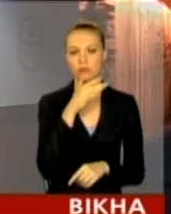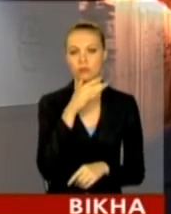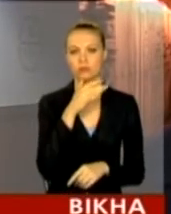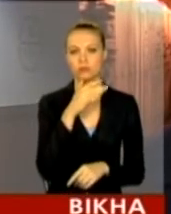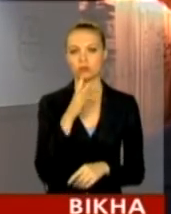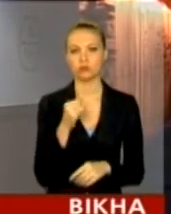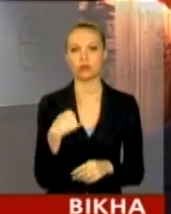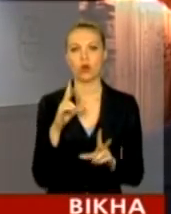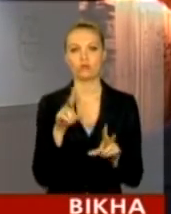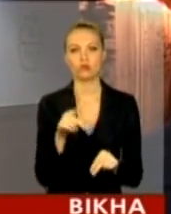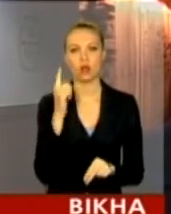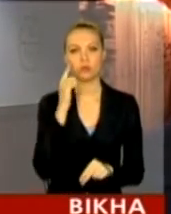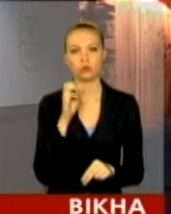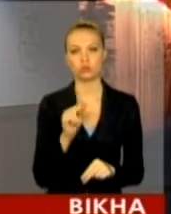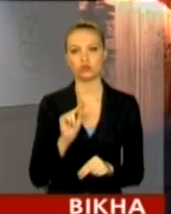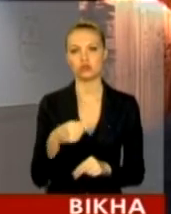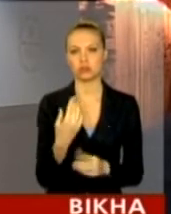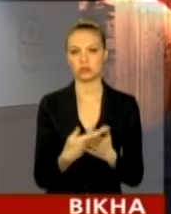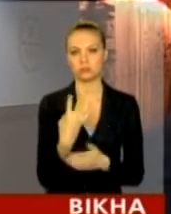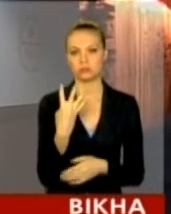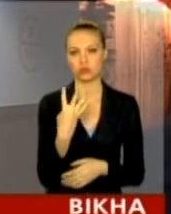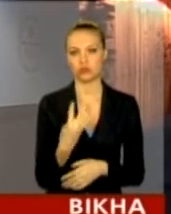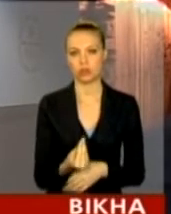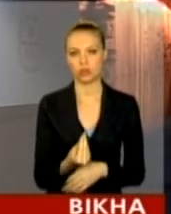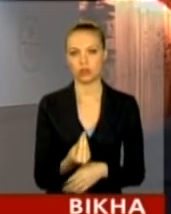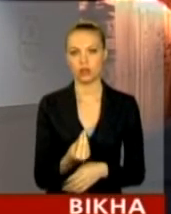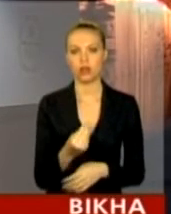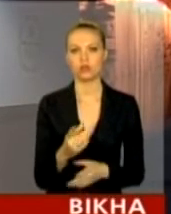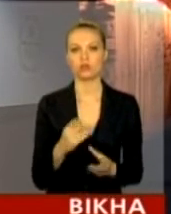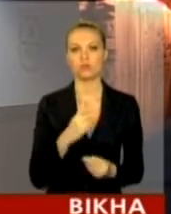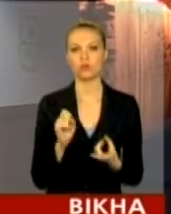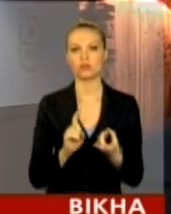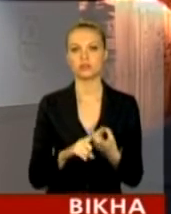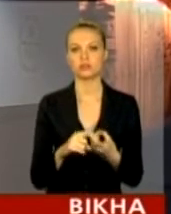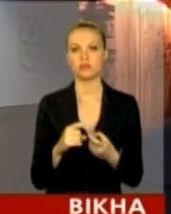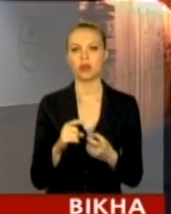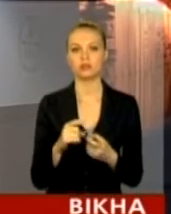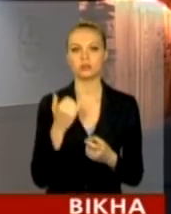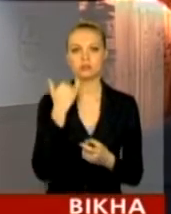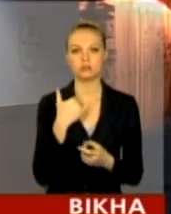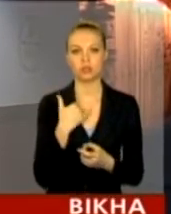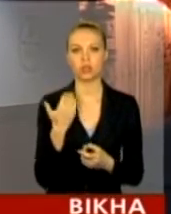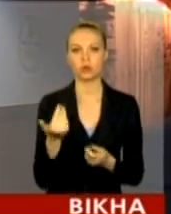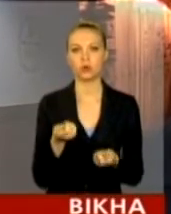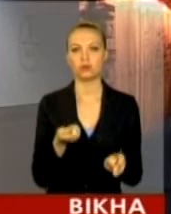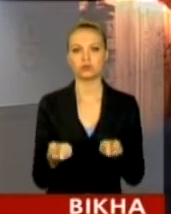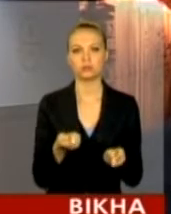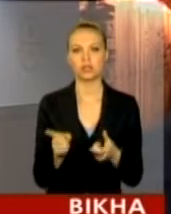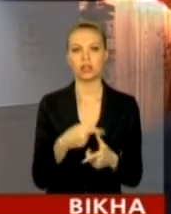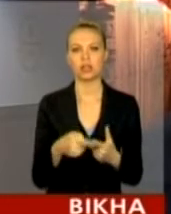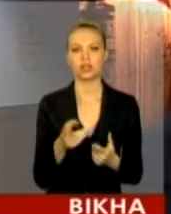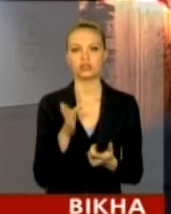бы я ж обещал подумати, дня через 4 со мной на связь вышла его имиджмейкер или как